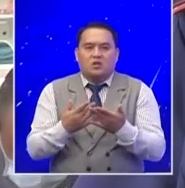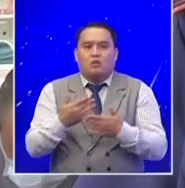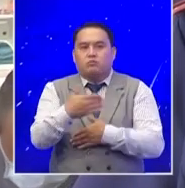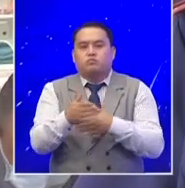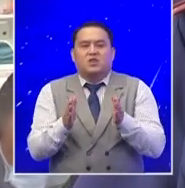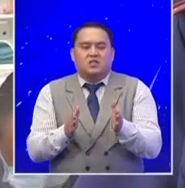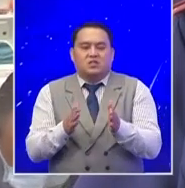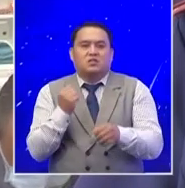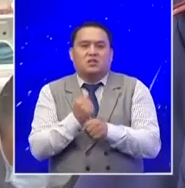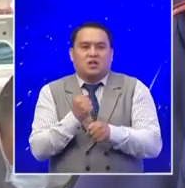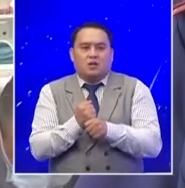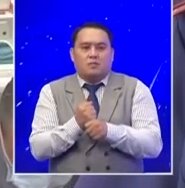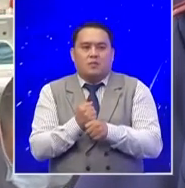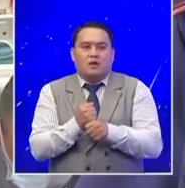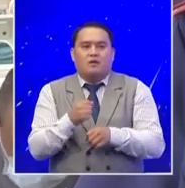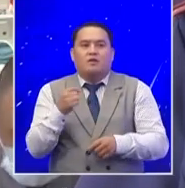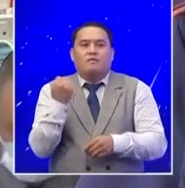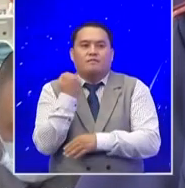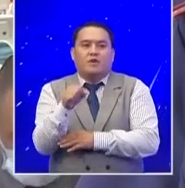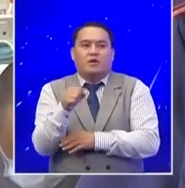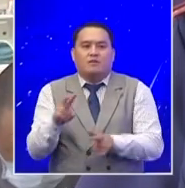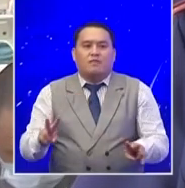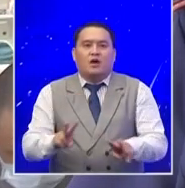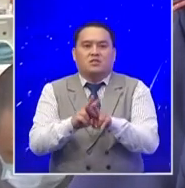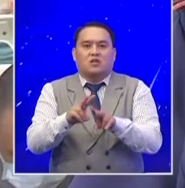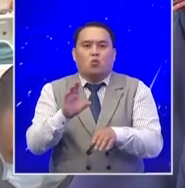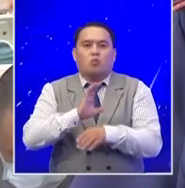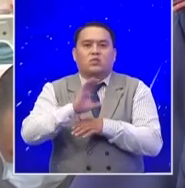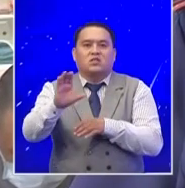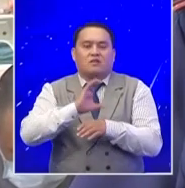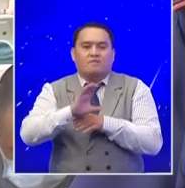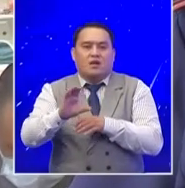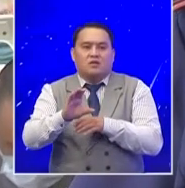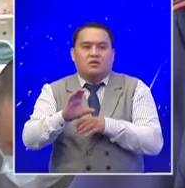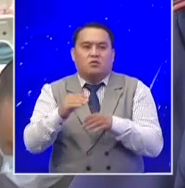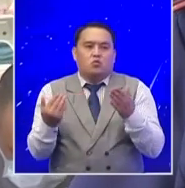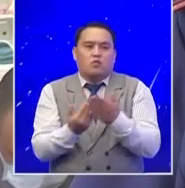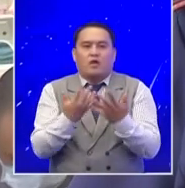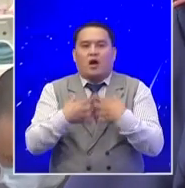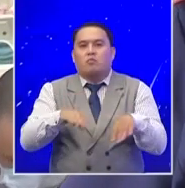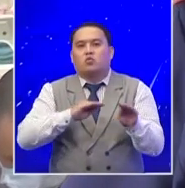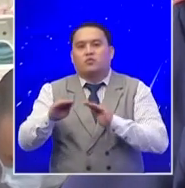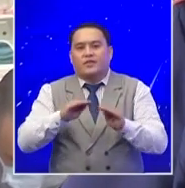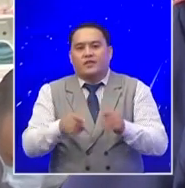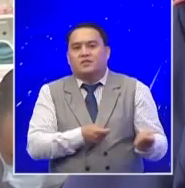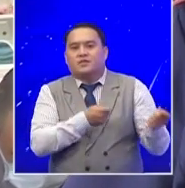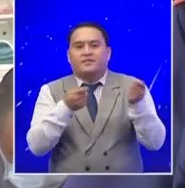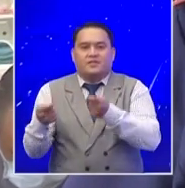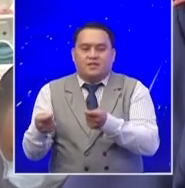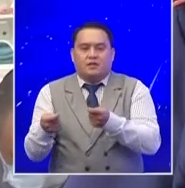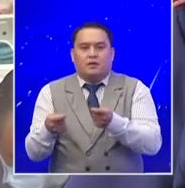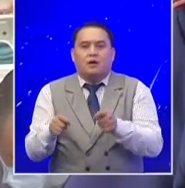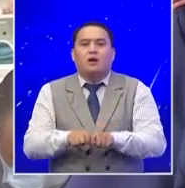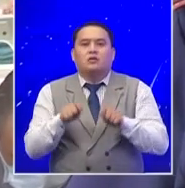баки, выиграли тендеры, на Астану поставляют, современное оборудование завезли,